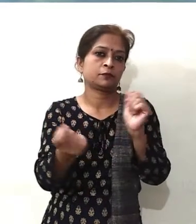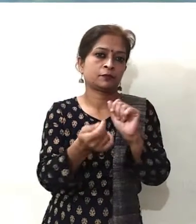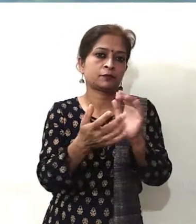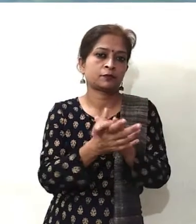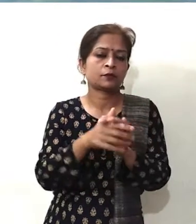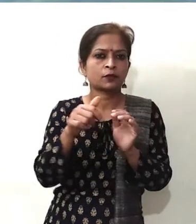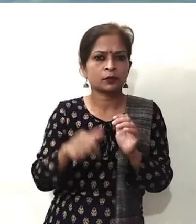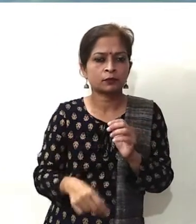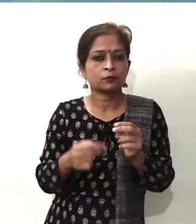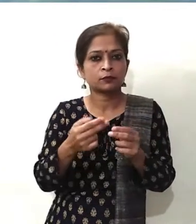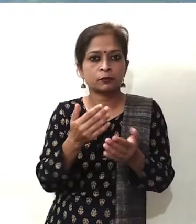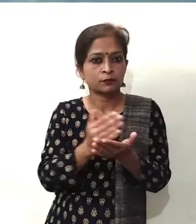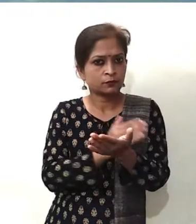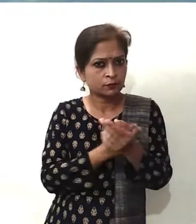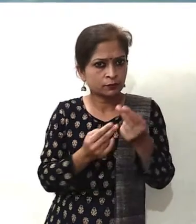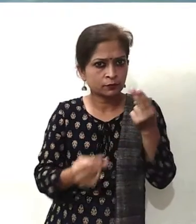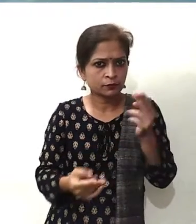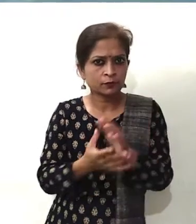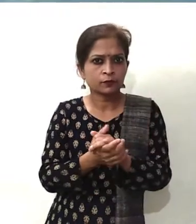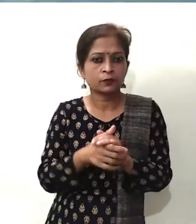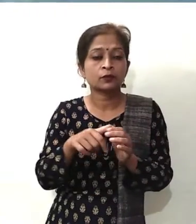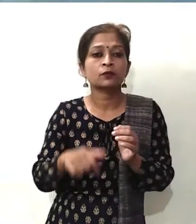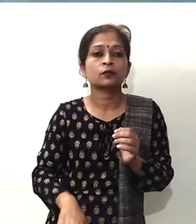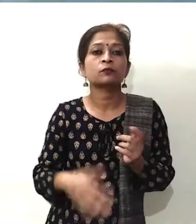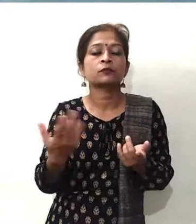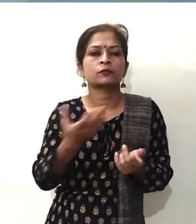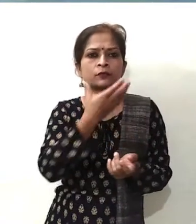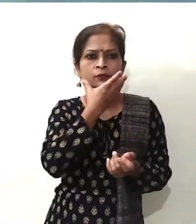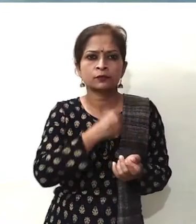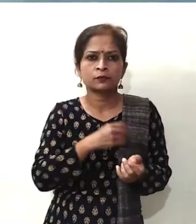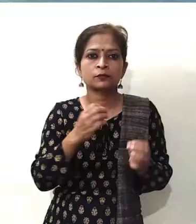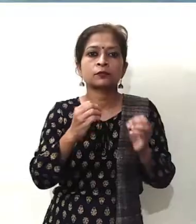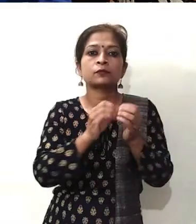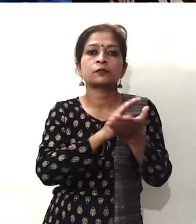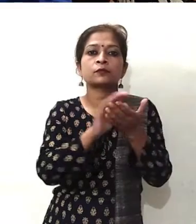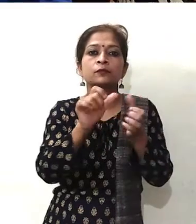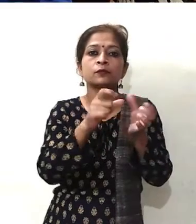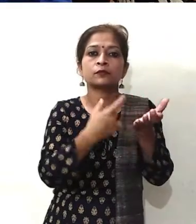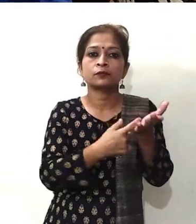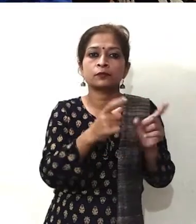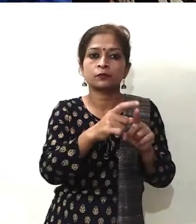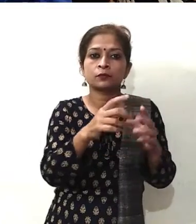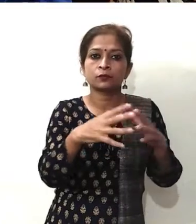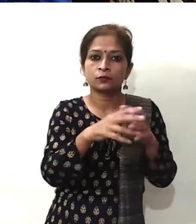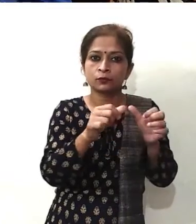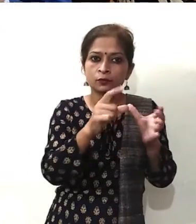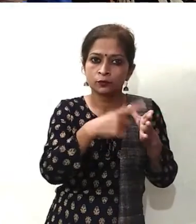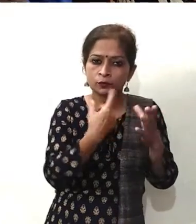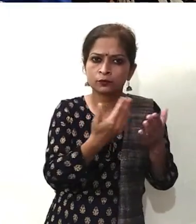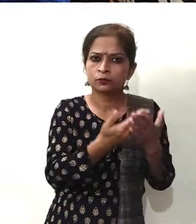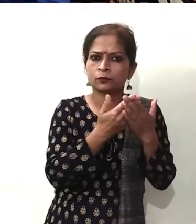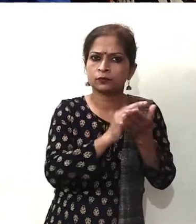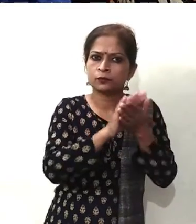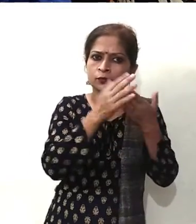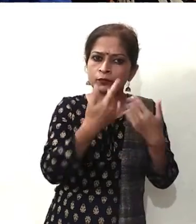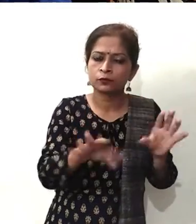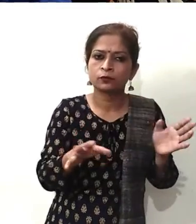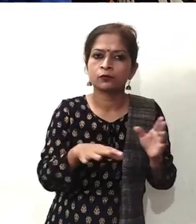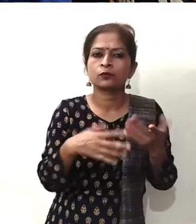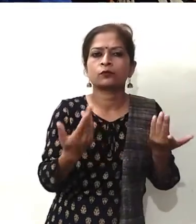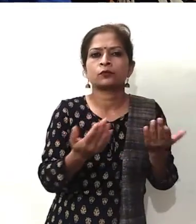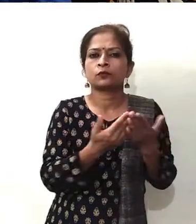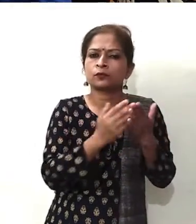कि ऋषि भरद्वाज जी सर, जब शिक्षित दीक्षित हुए, ब्रह्मचर्य खत्म